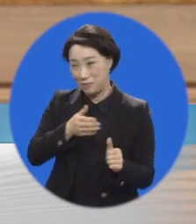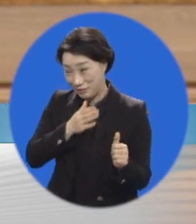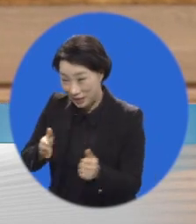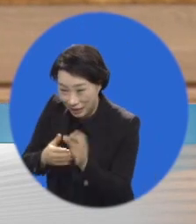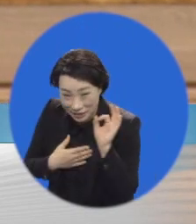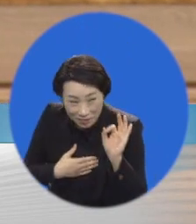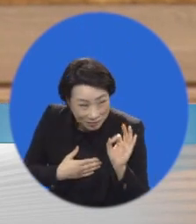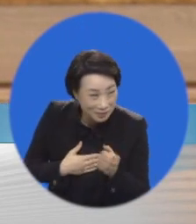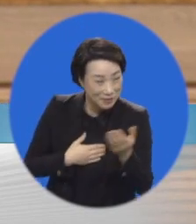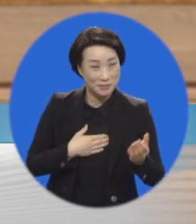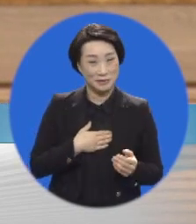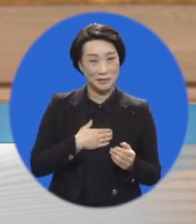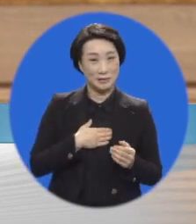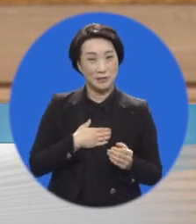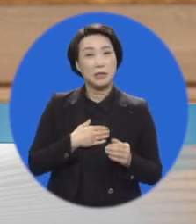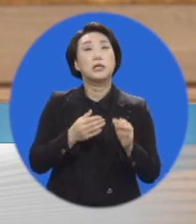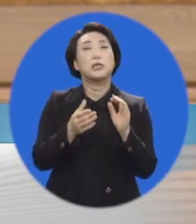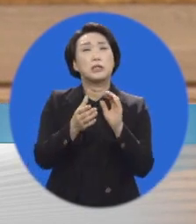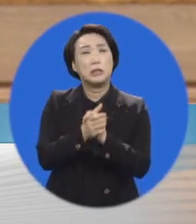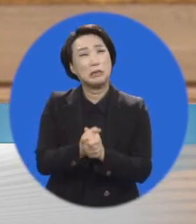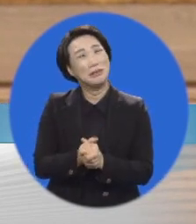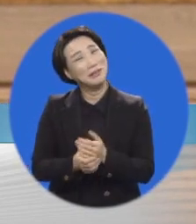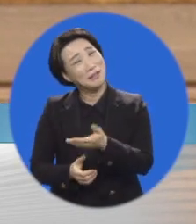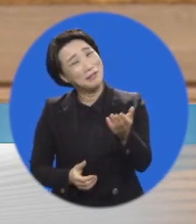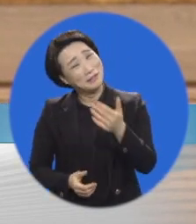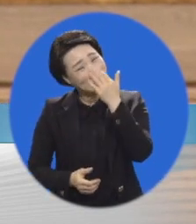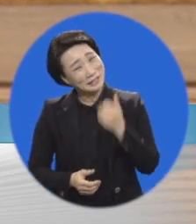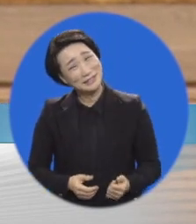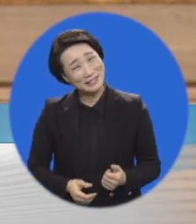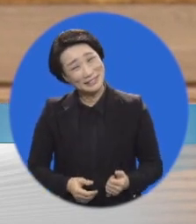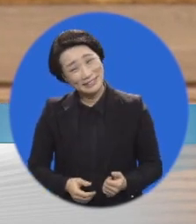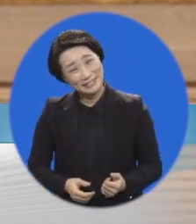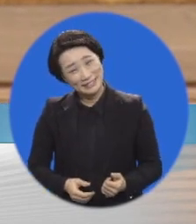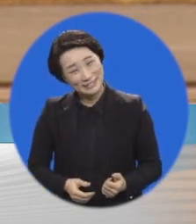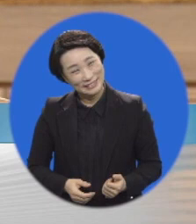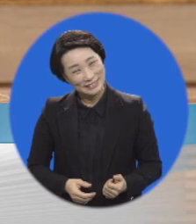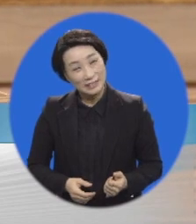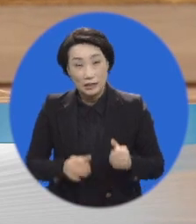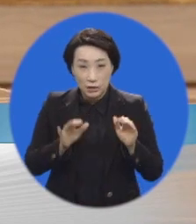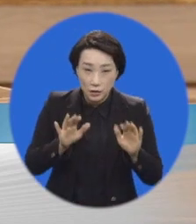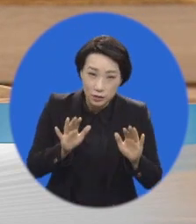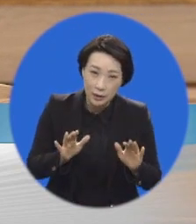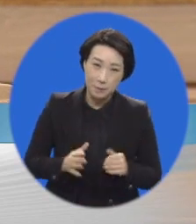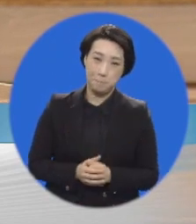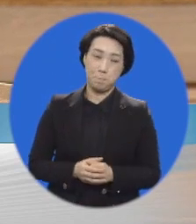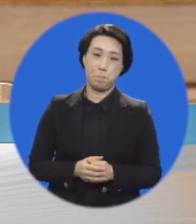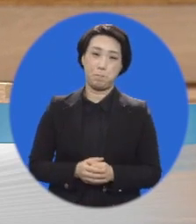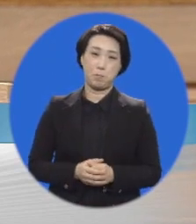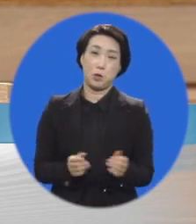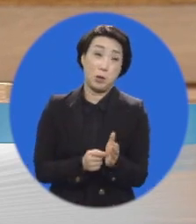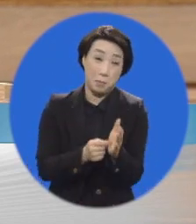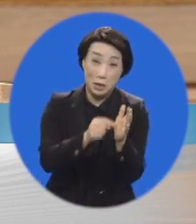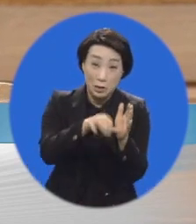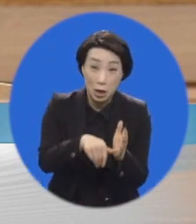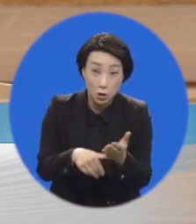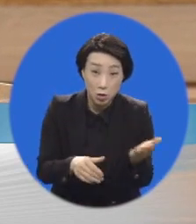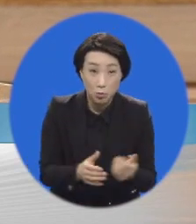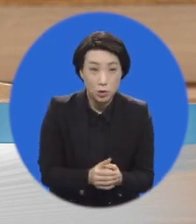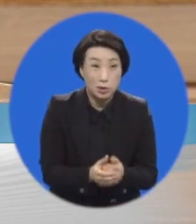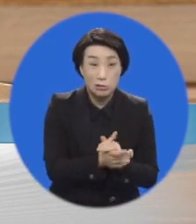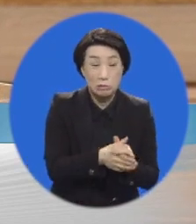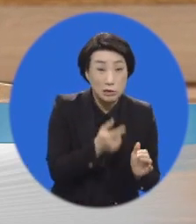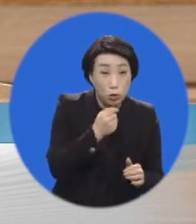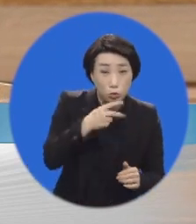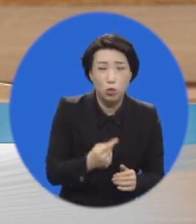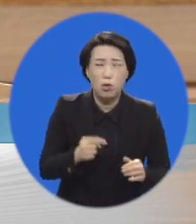응? 기도 참 하기 싫지. 어? 근데 다급함은 하기